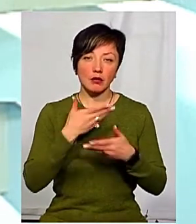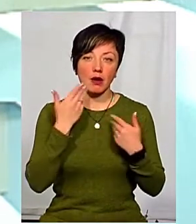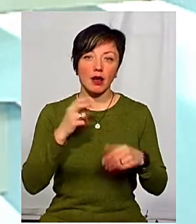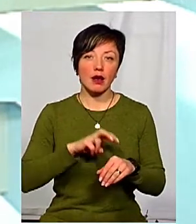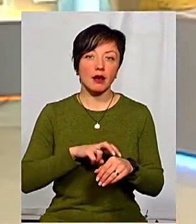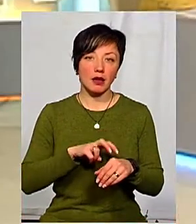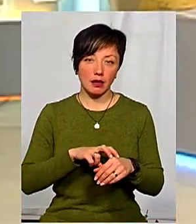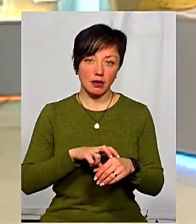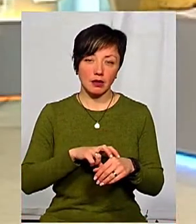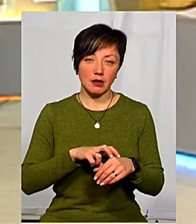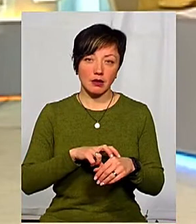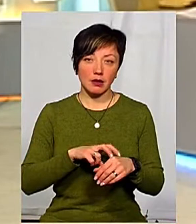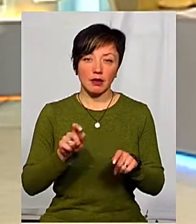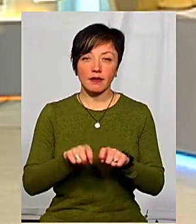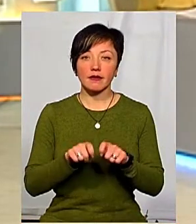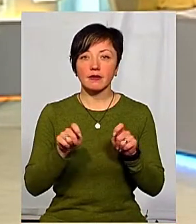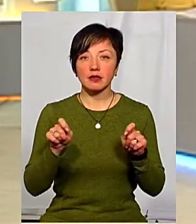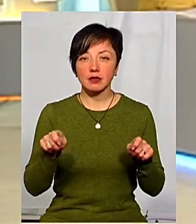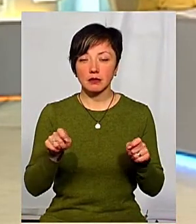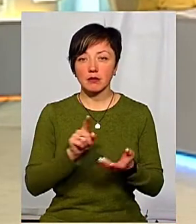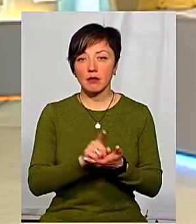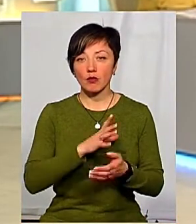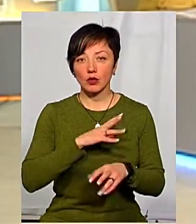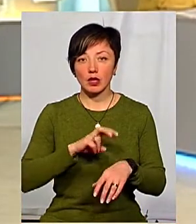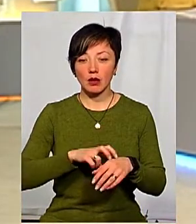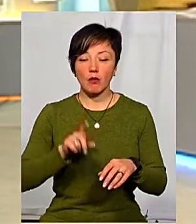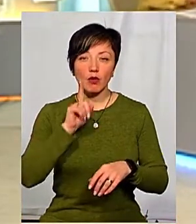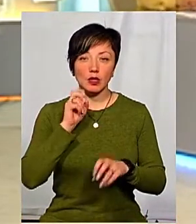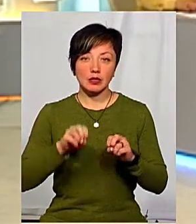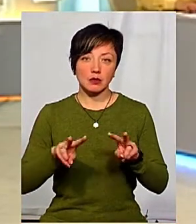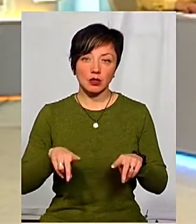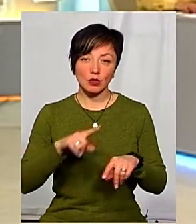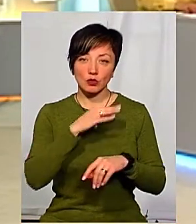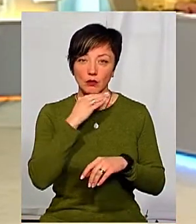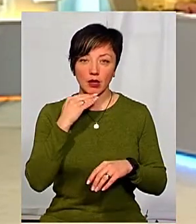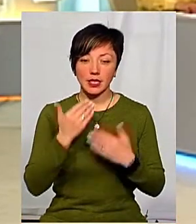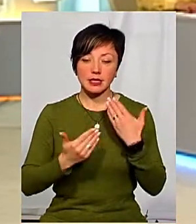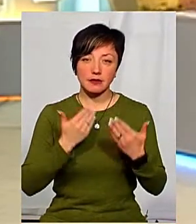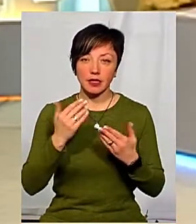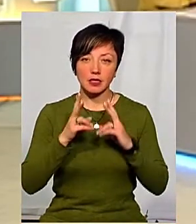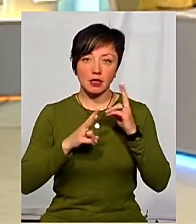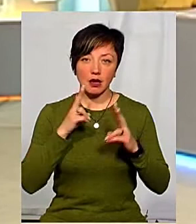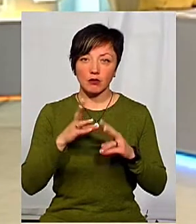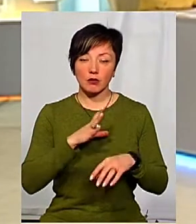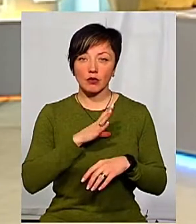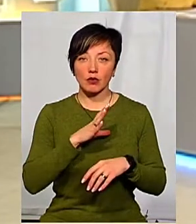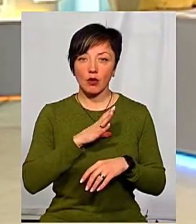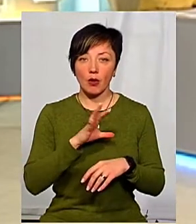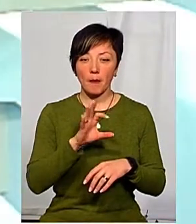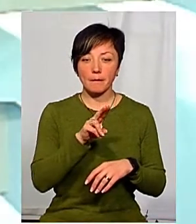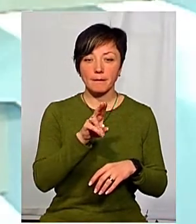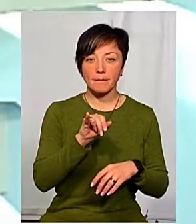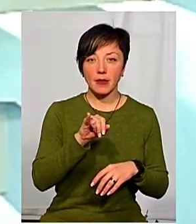лікаря. Відкрилася, мав бути лікар, молодий спеціаліст. От дуже багато звернень на скарг було по Пильному